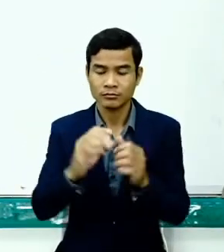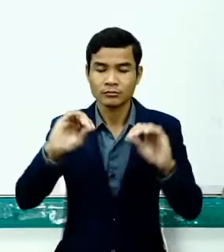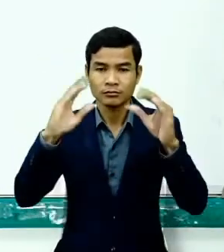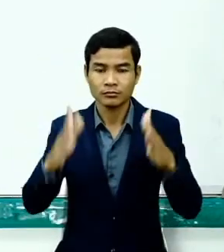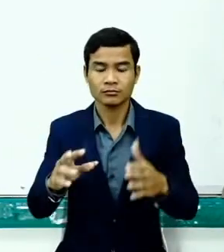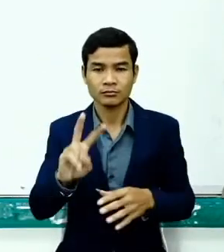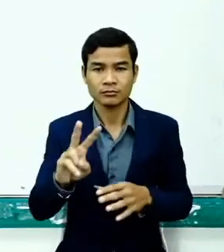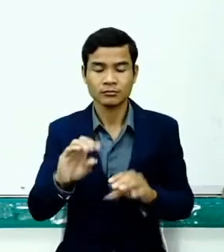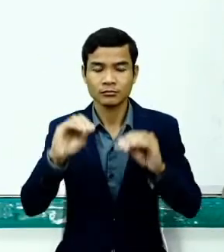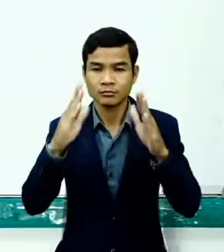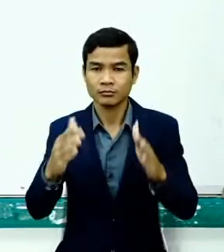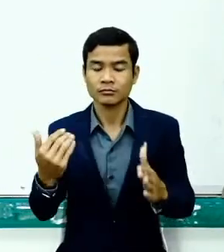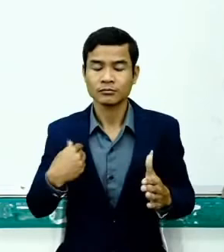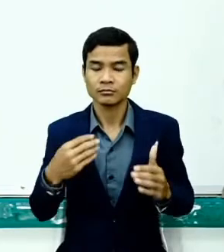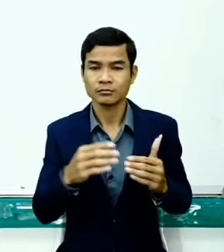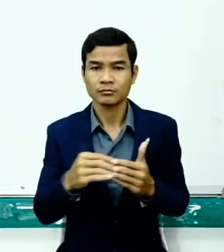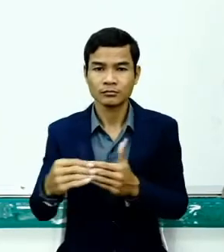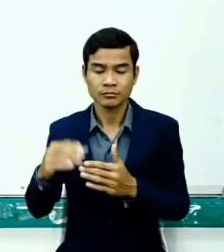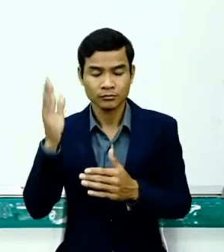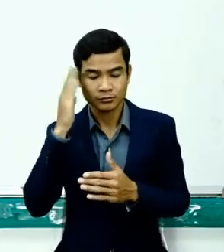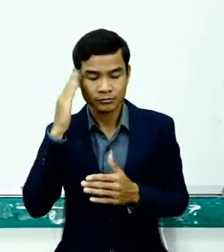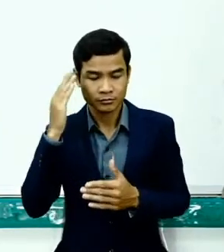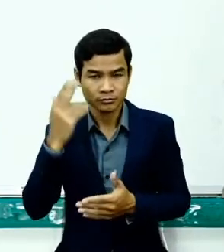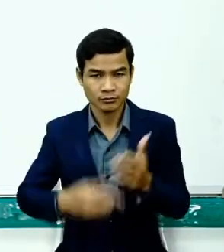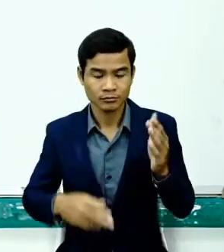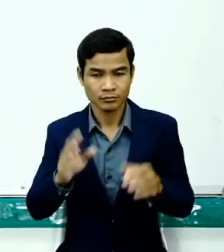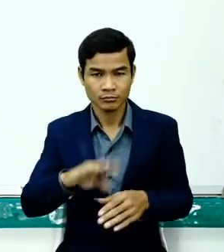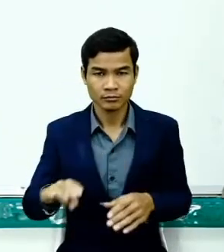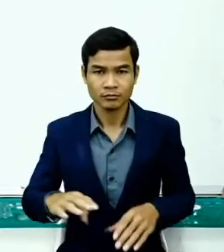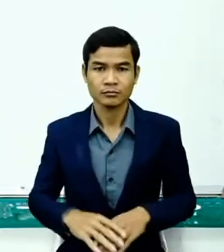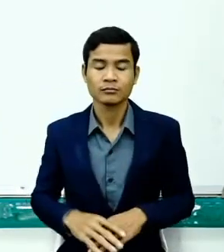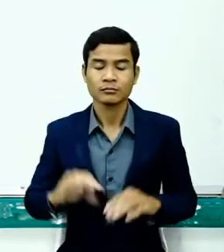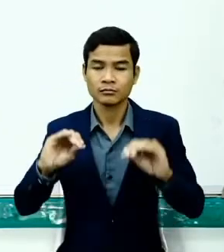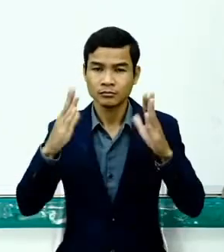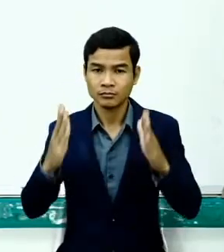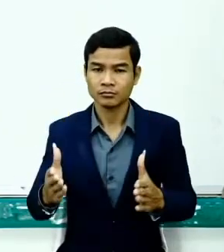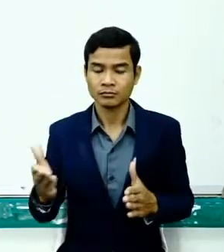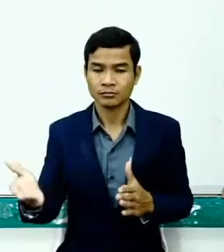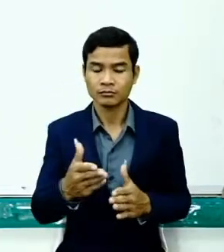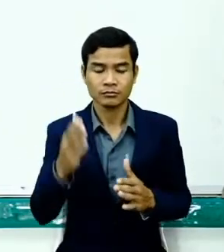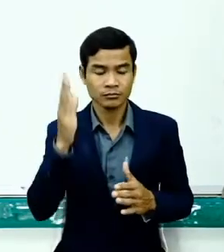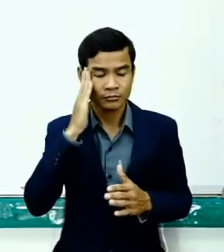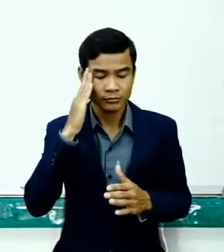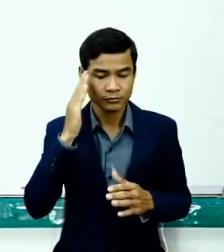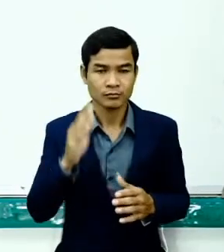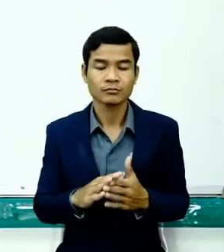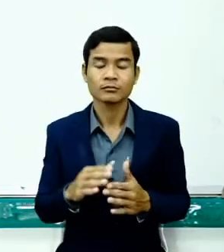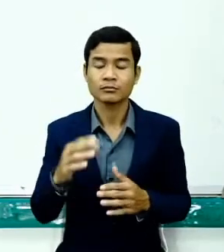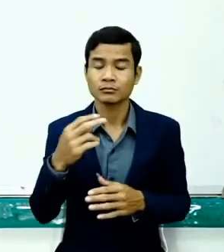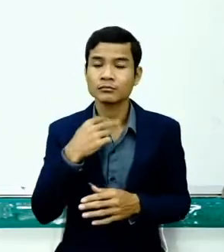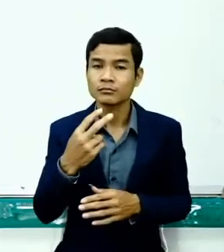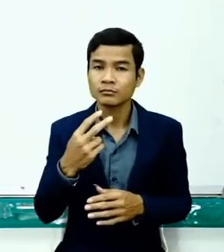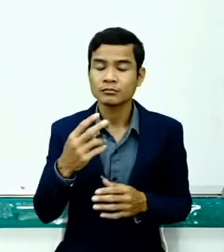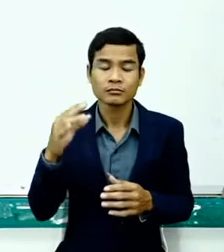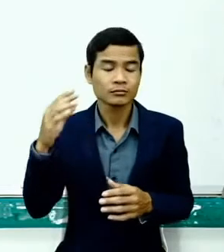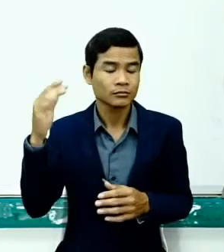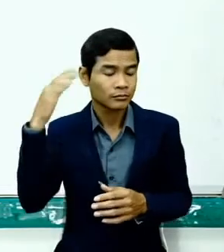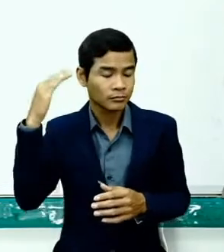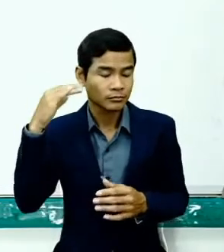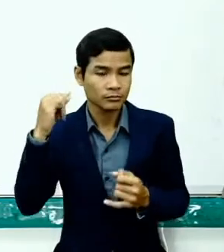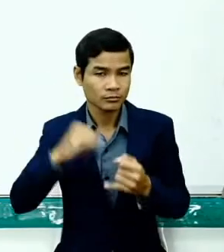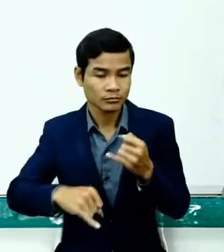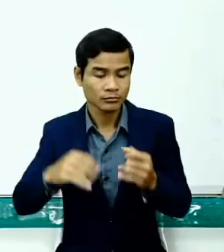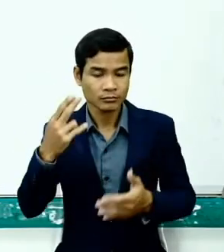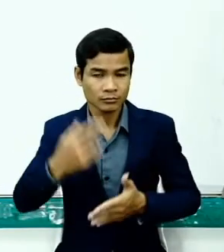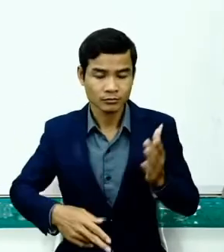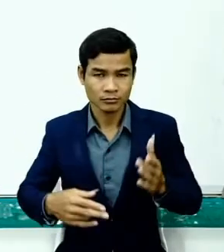ងពីរមិញអ្នកគ្រូនាំកូនកូនទៅស្គាល់អ្វីដែរចាអ្នកគ្រូនាំកូនកូនទៅស្គាល់សោចង់អ្វី